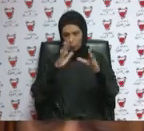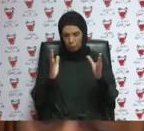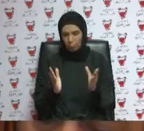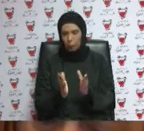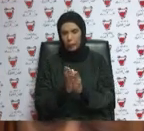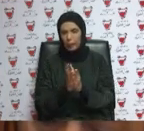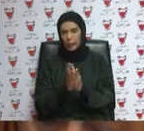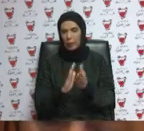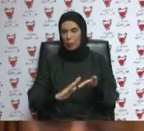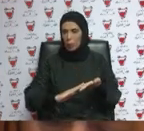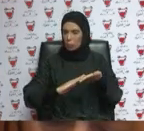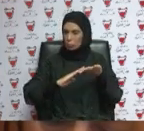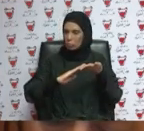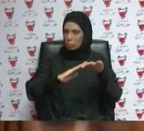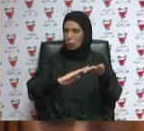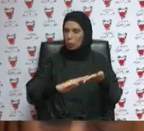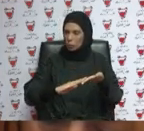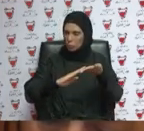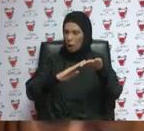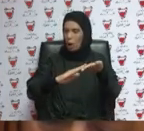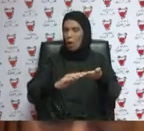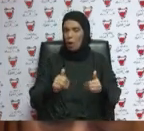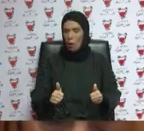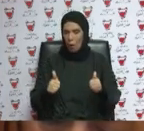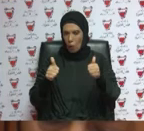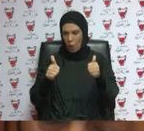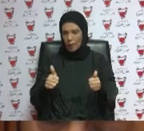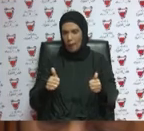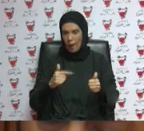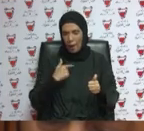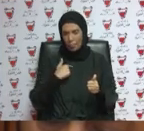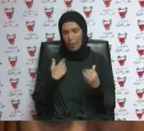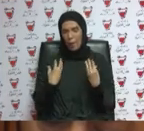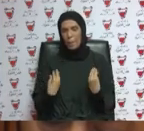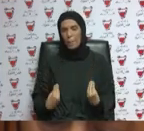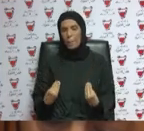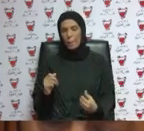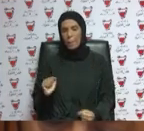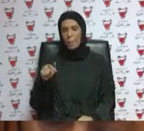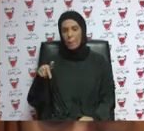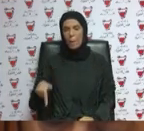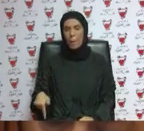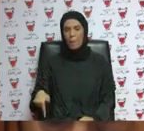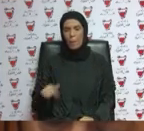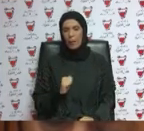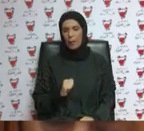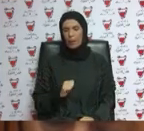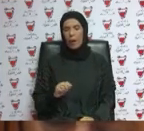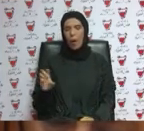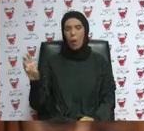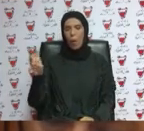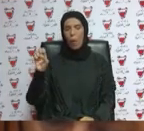ستساهم بشكل كبير وفعال في خلق الاطمئنانية لدى المواطنين وفي أوساط القطاع